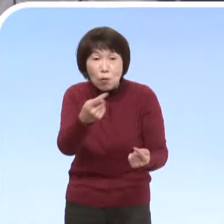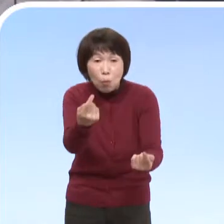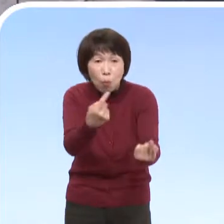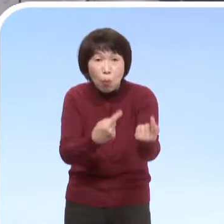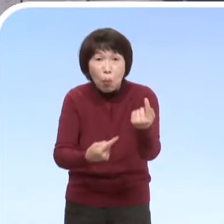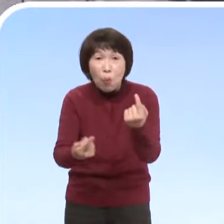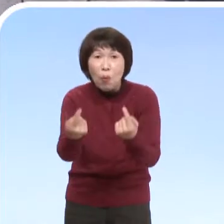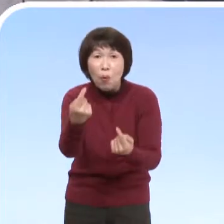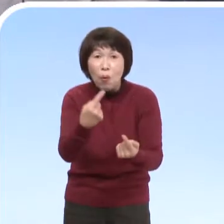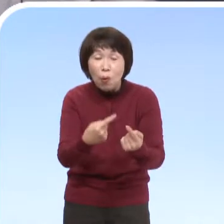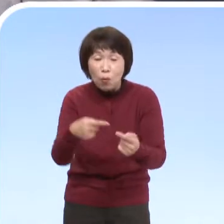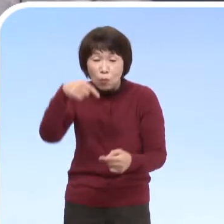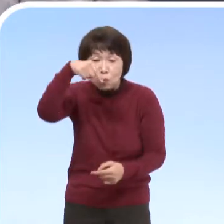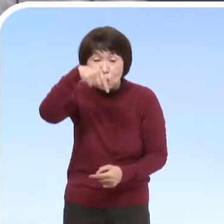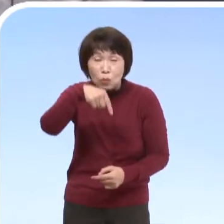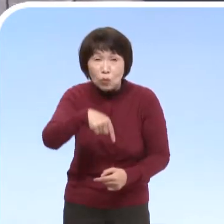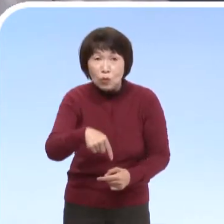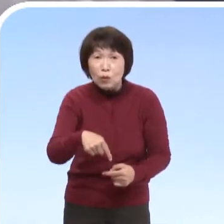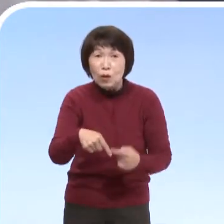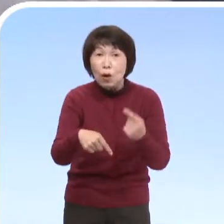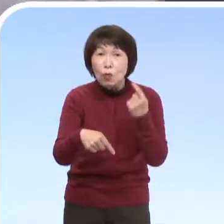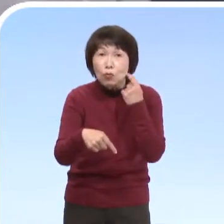疑似餌を使って釣り上げます。